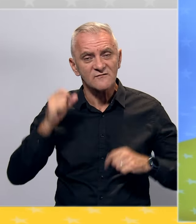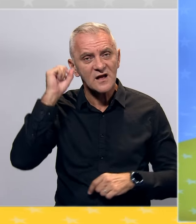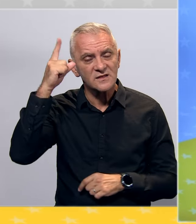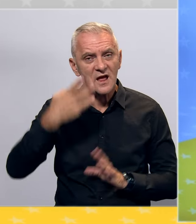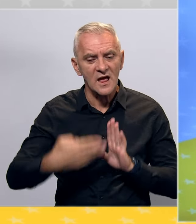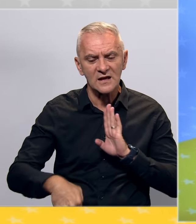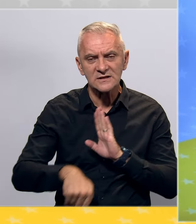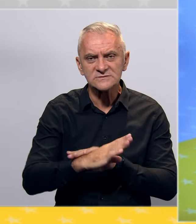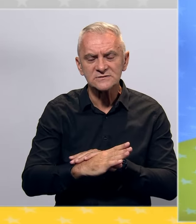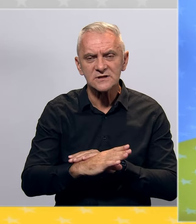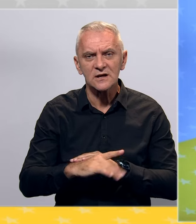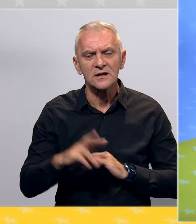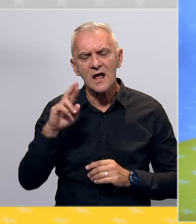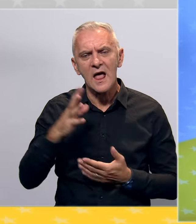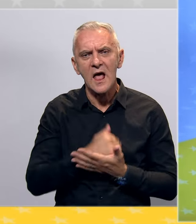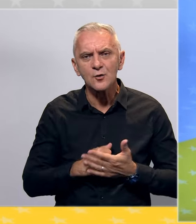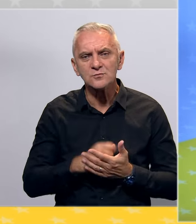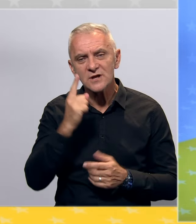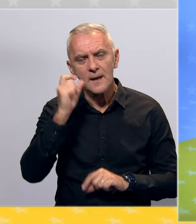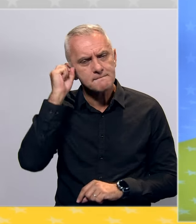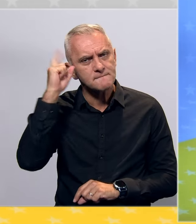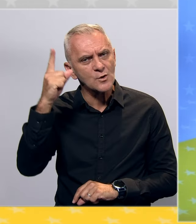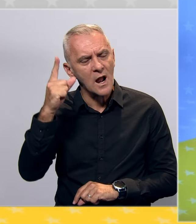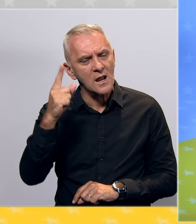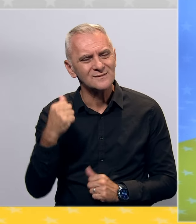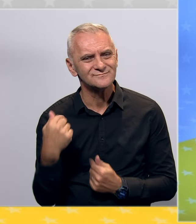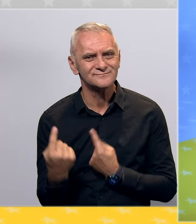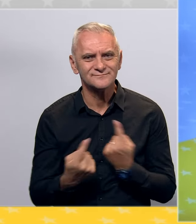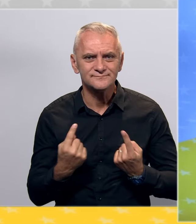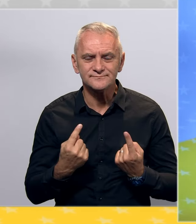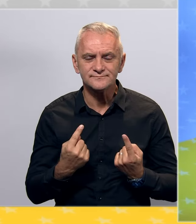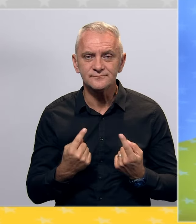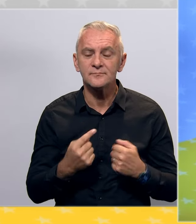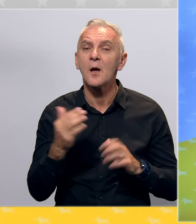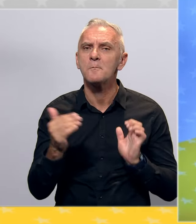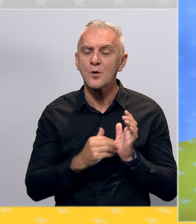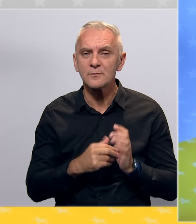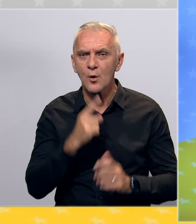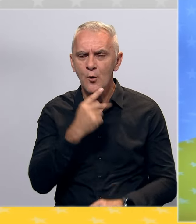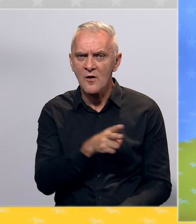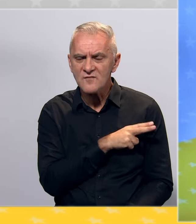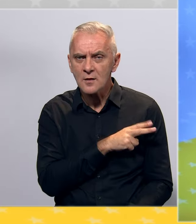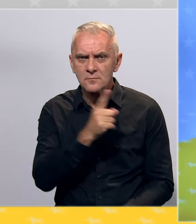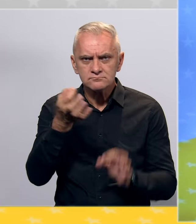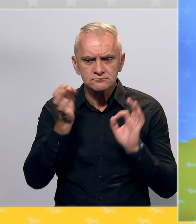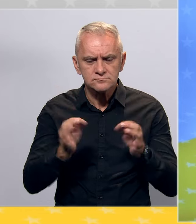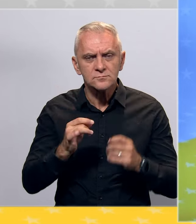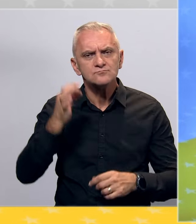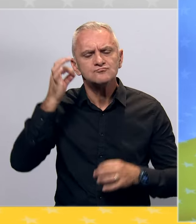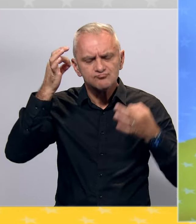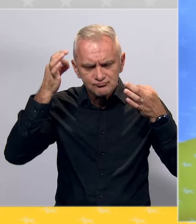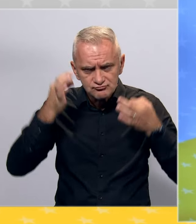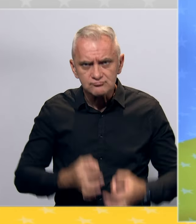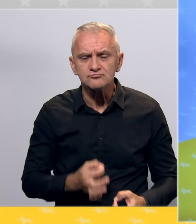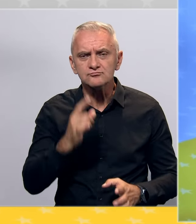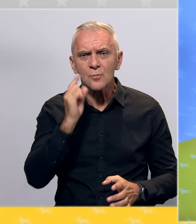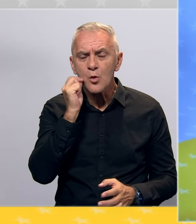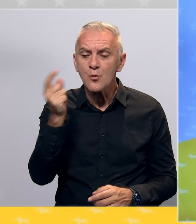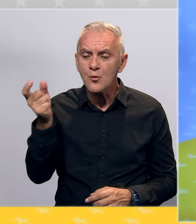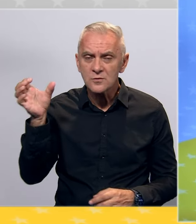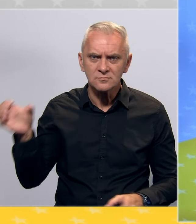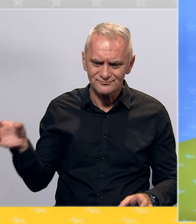izlazak iz ekonomske i moralne krize u kojoj smo predugo. Potrebno je da vrijedni i stručni, a prije svega časni i pošteni ljudi dođu na